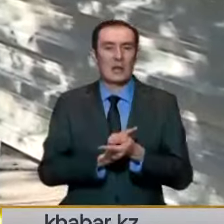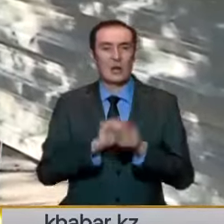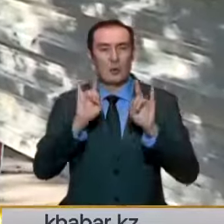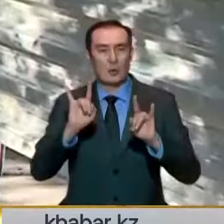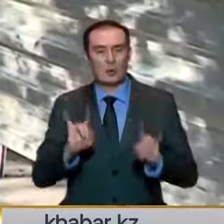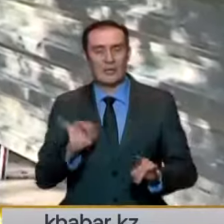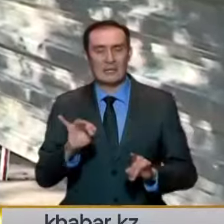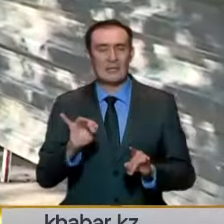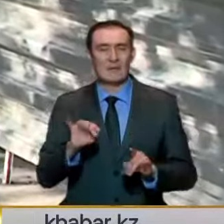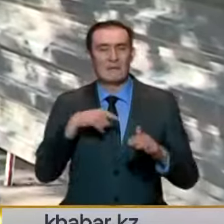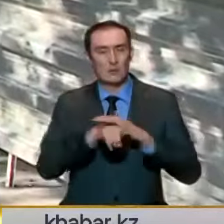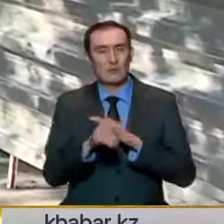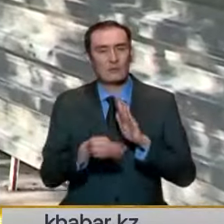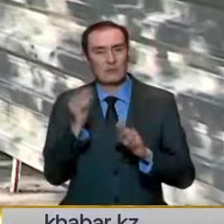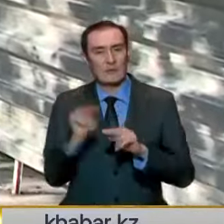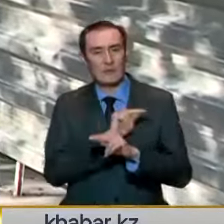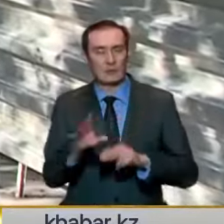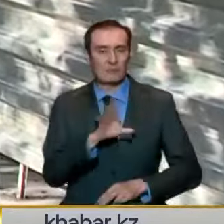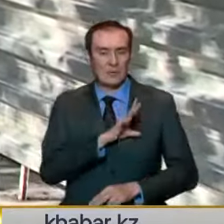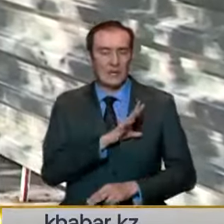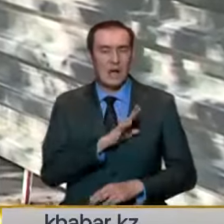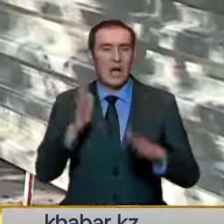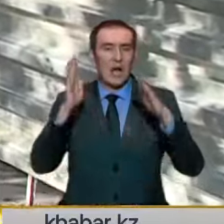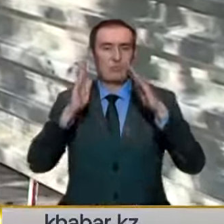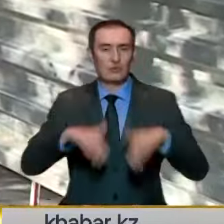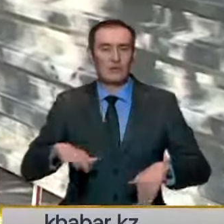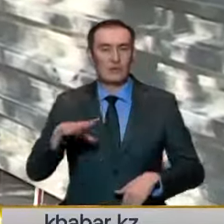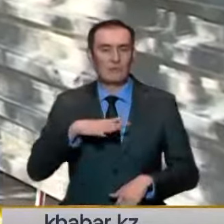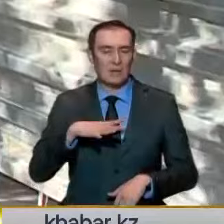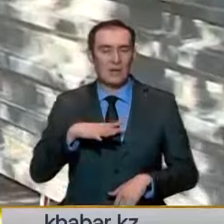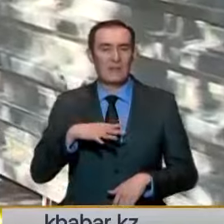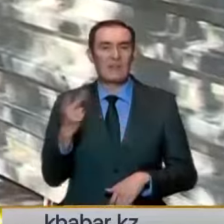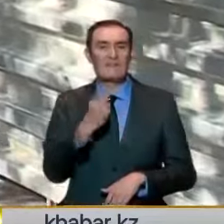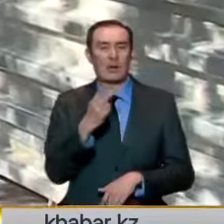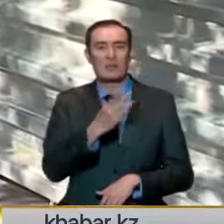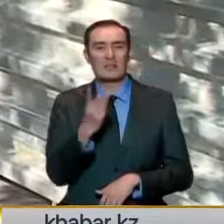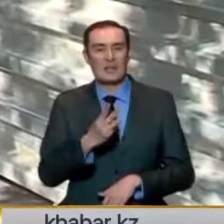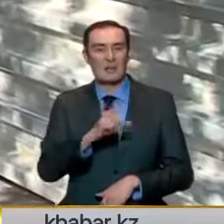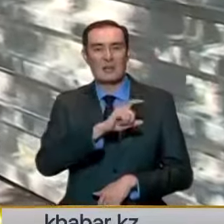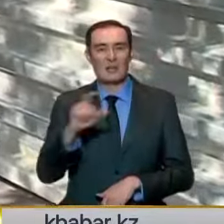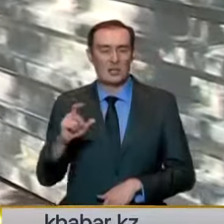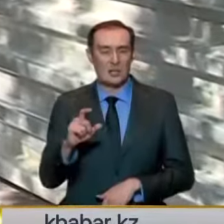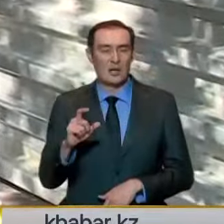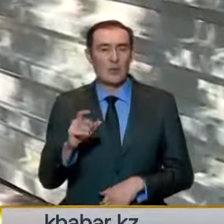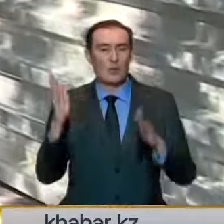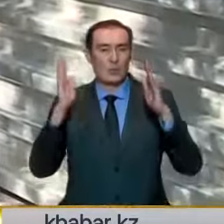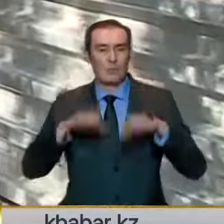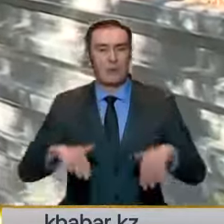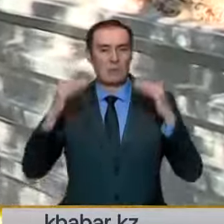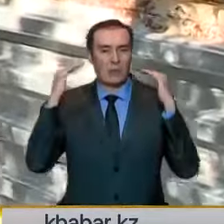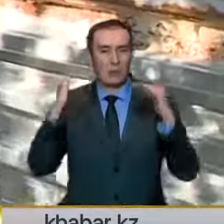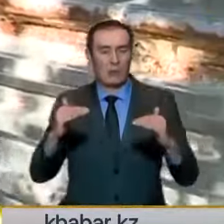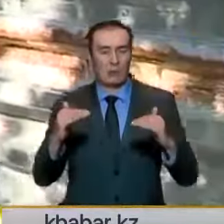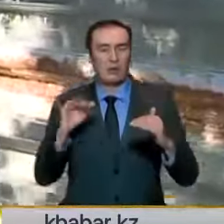окна и делали внутреннюю отделку. Обрушение произошло на втором и третьем этажах. Упал